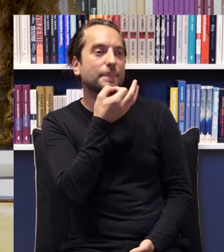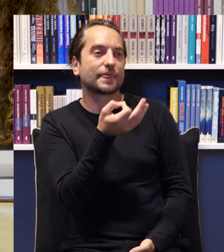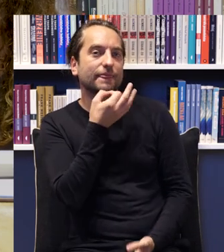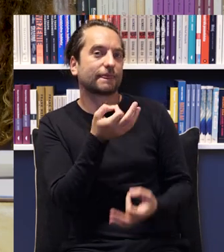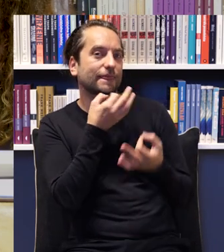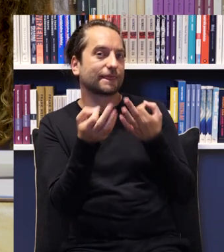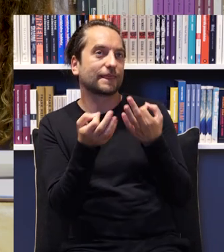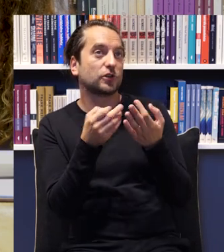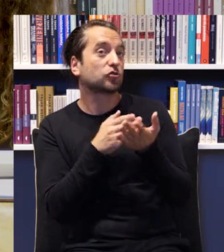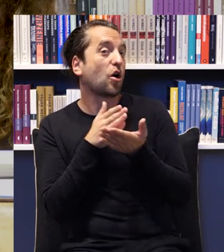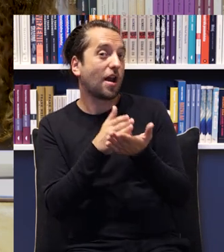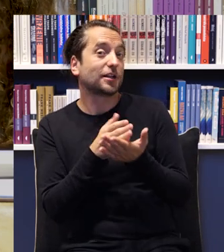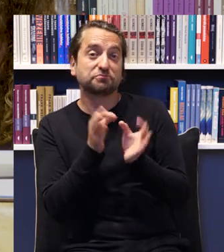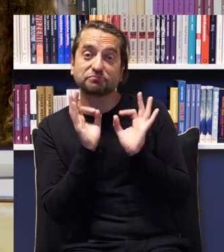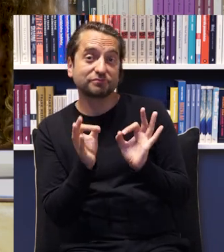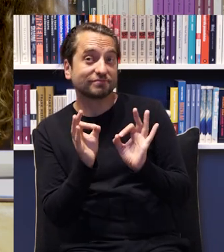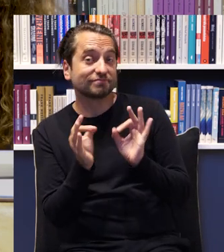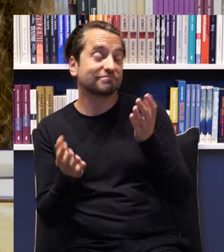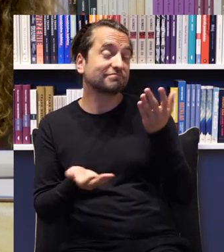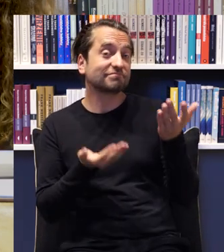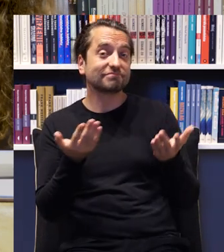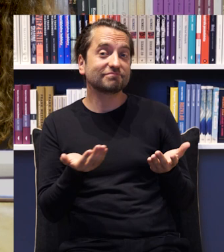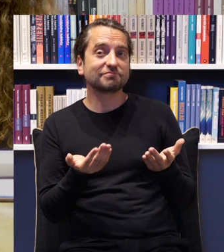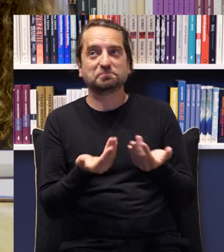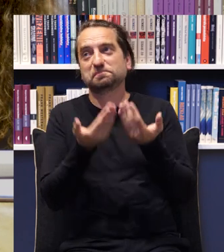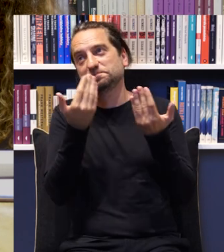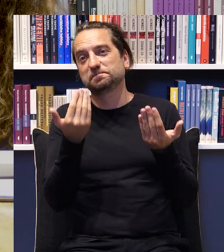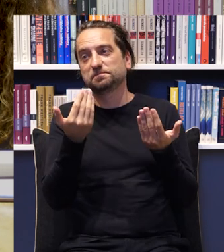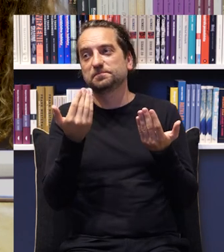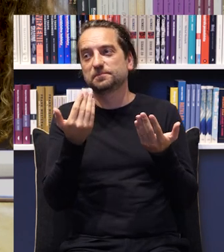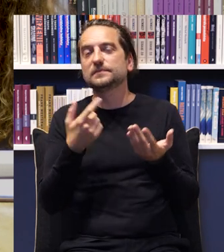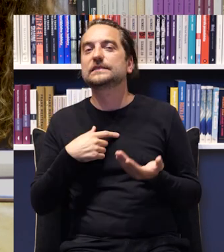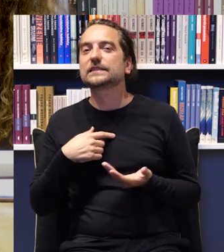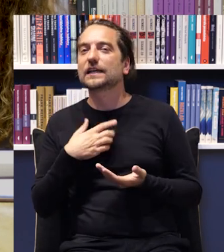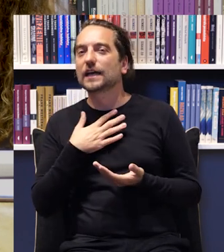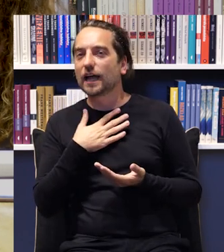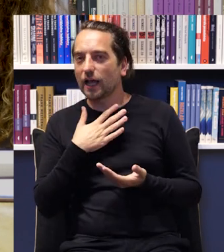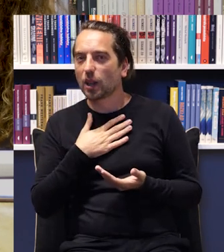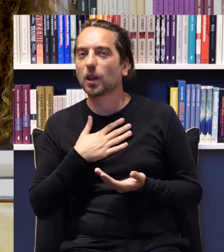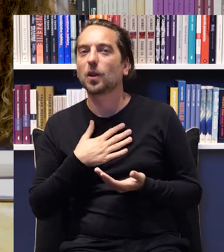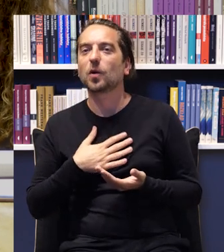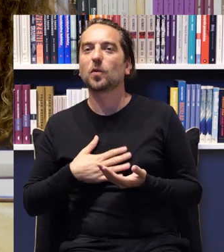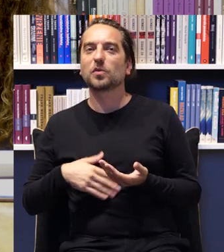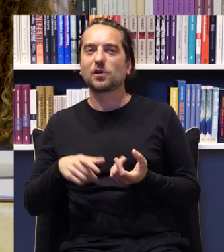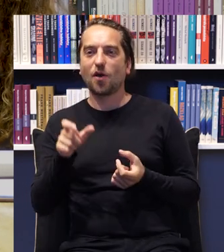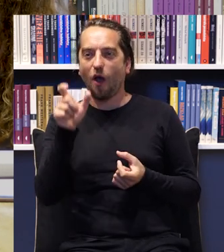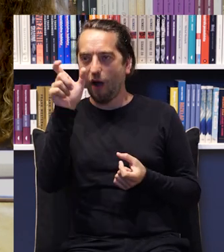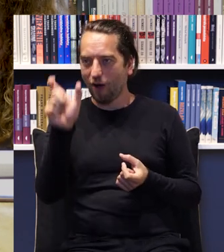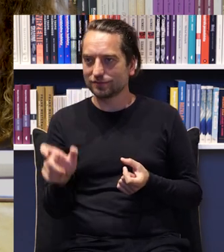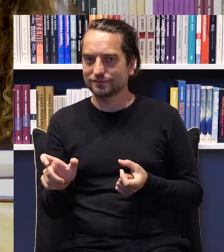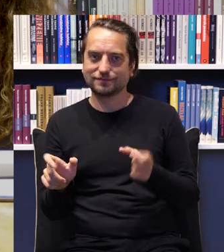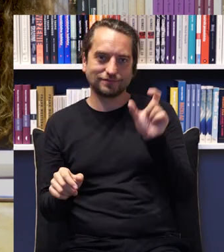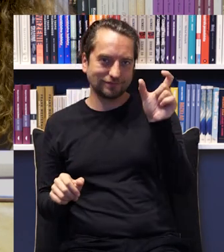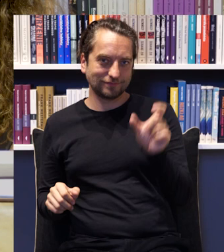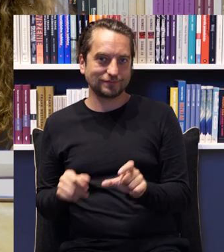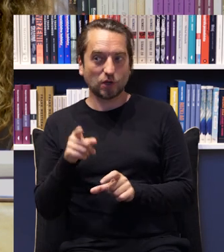są dobre rady, no nie? Czy jakby, zresztą mnie w ogóle jakby, ja bardzo lubię bohaterów i bohaterki, którzy nie do